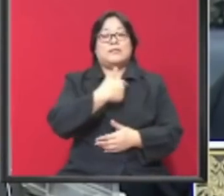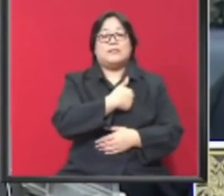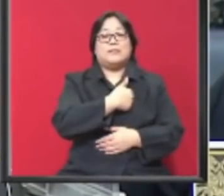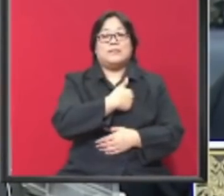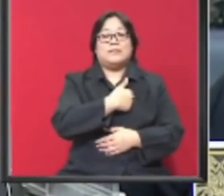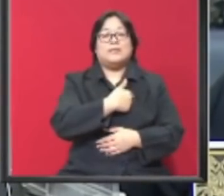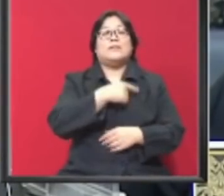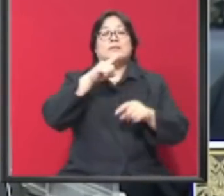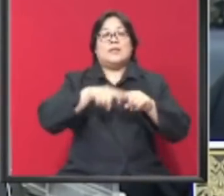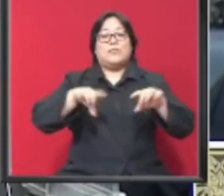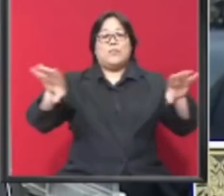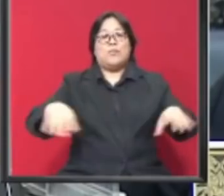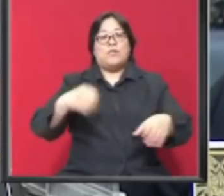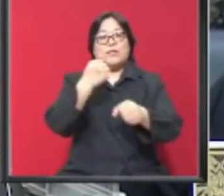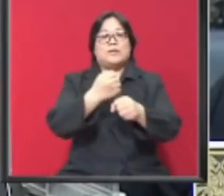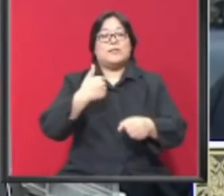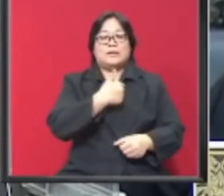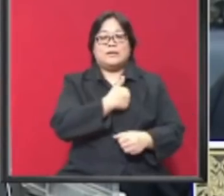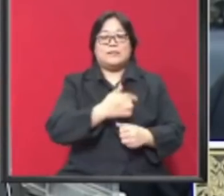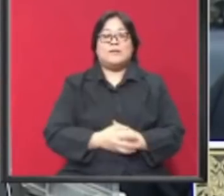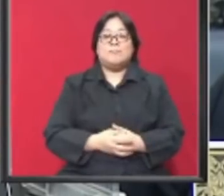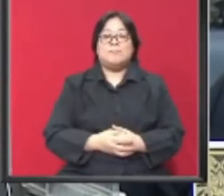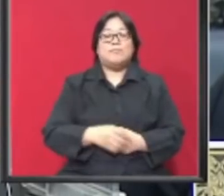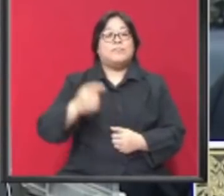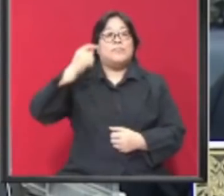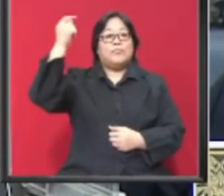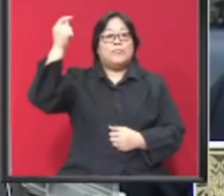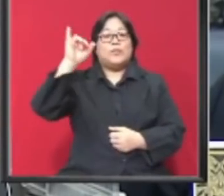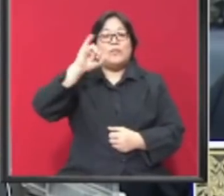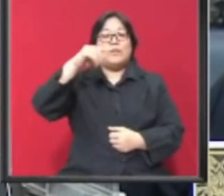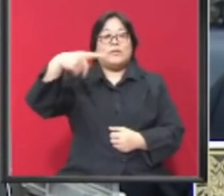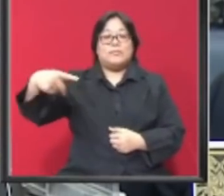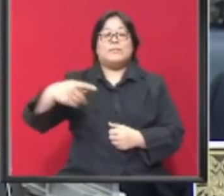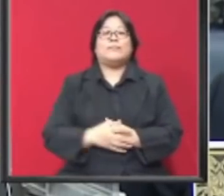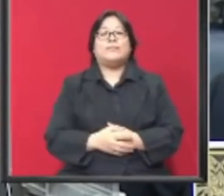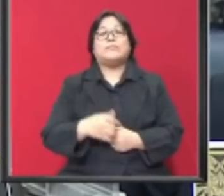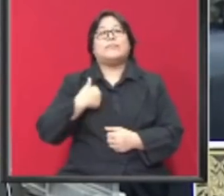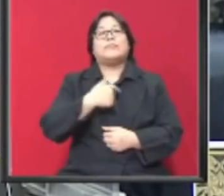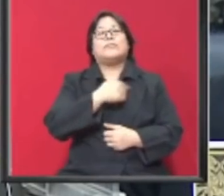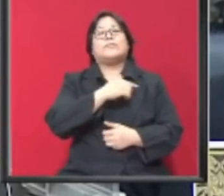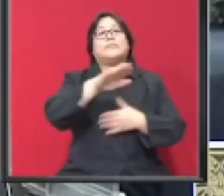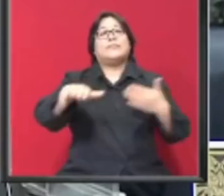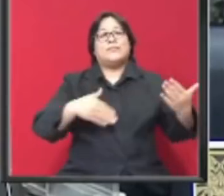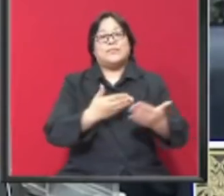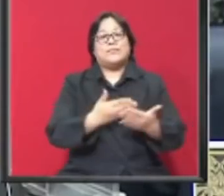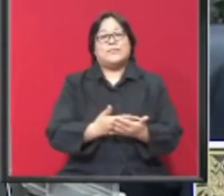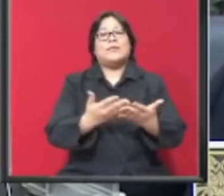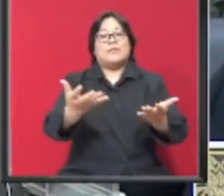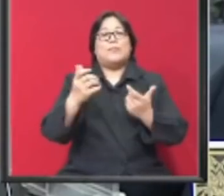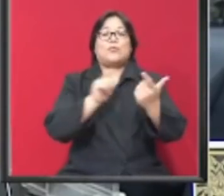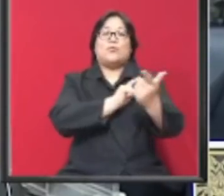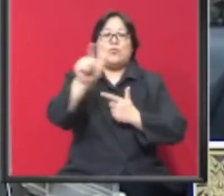tidak dapat menjalankan tugas kita sebagai betul kita semua ingin